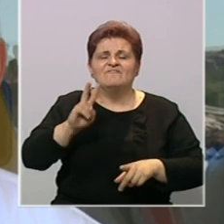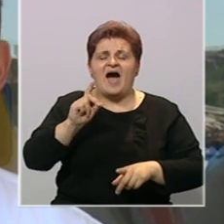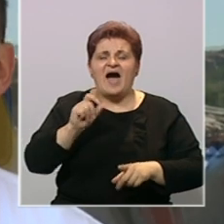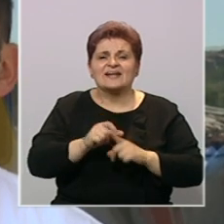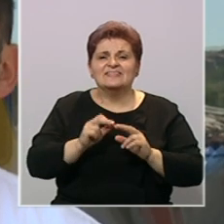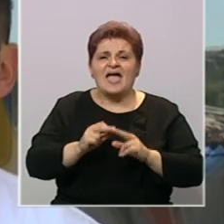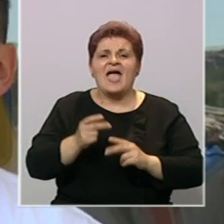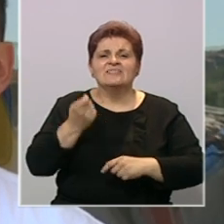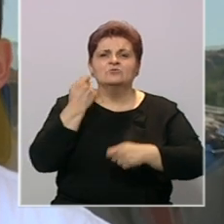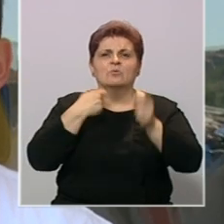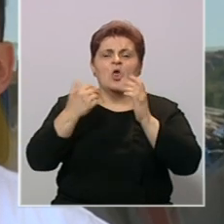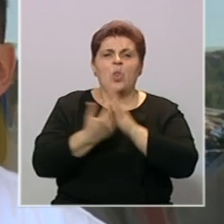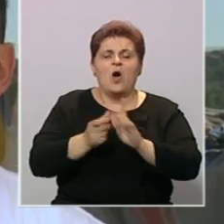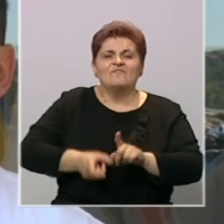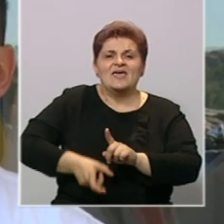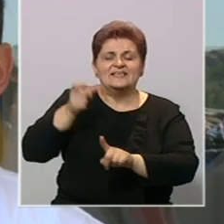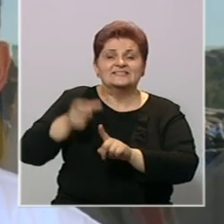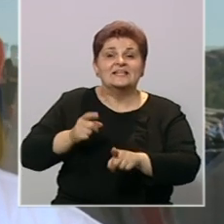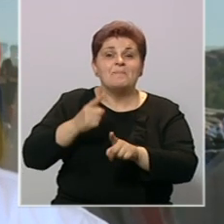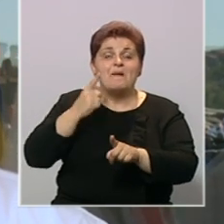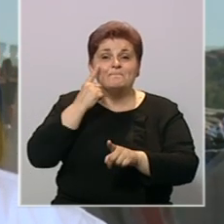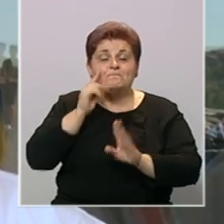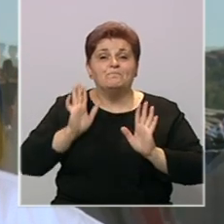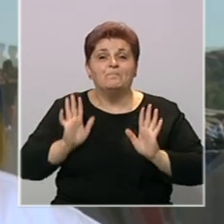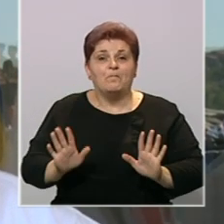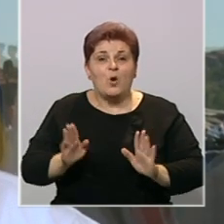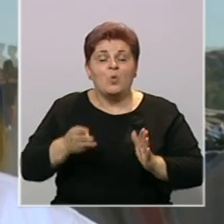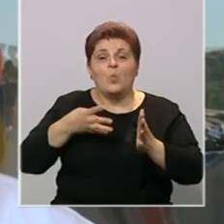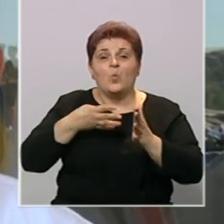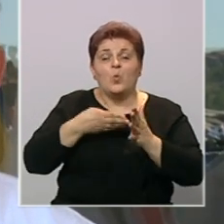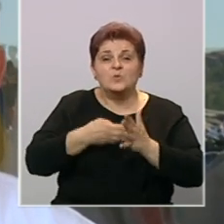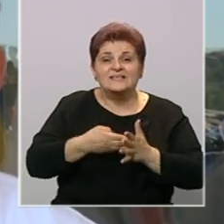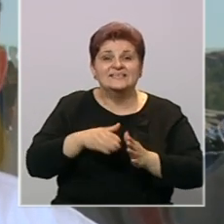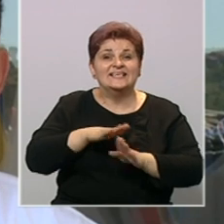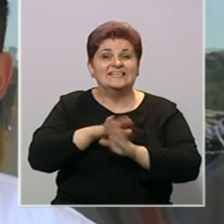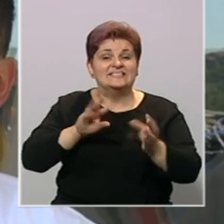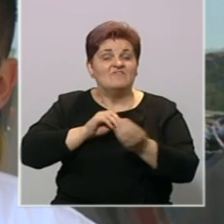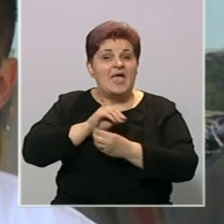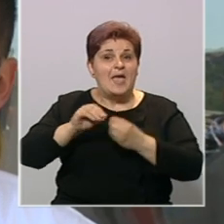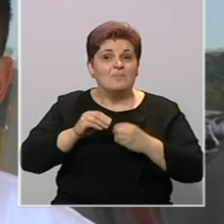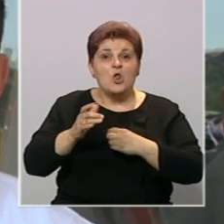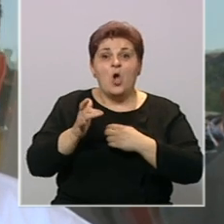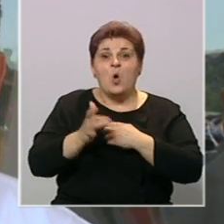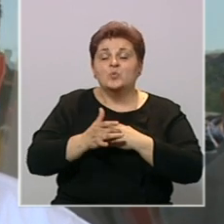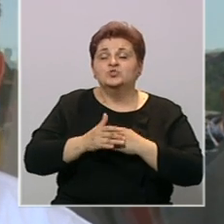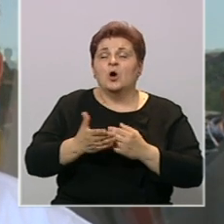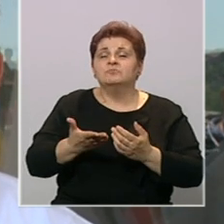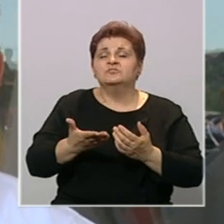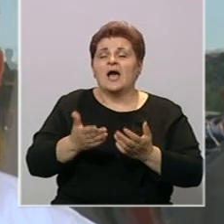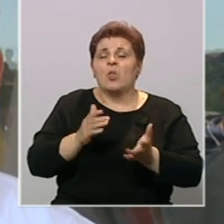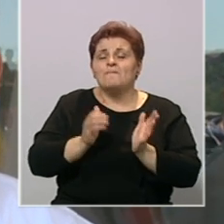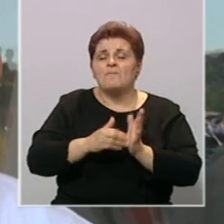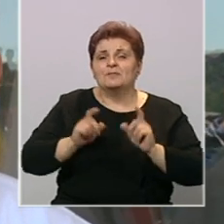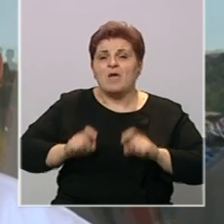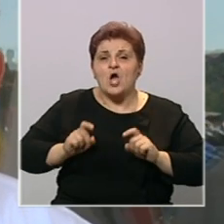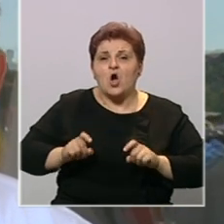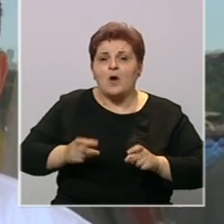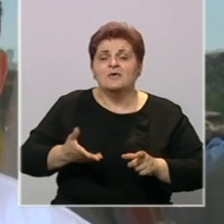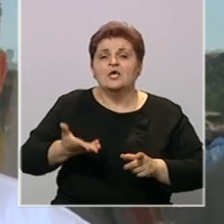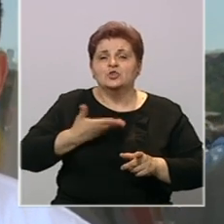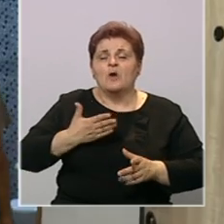ćemo graditi nove zgrade i time pokušati utjecati da sve porodice u socijalnoj potrebi romske populacije dobiju